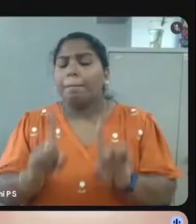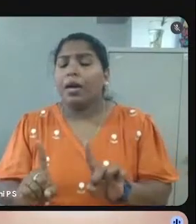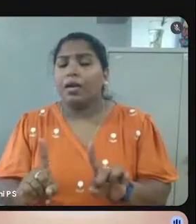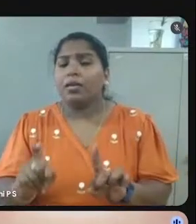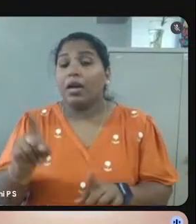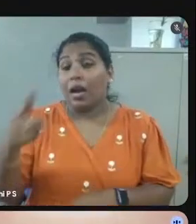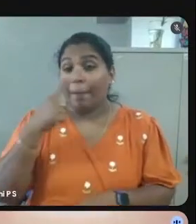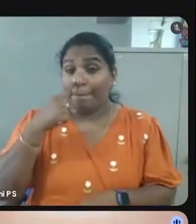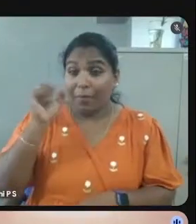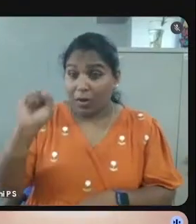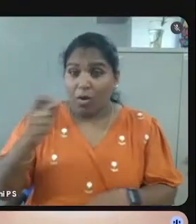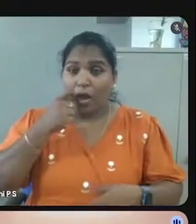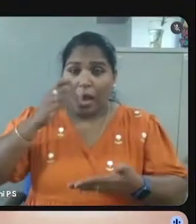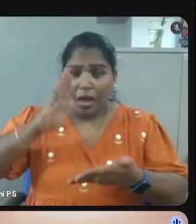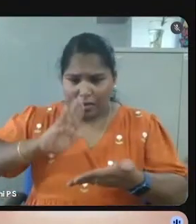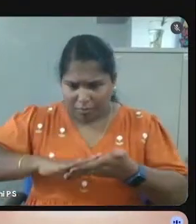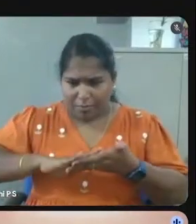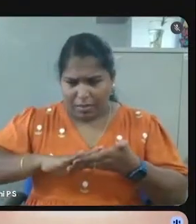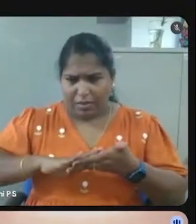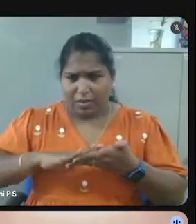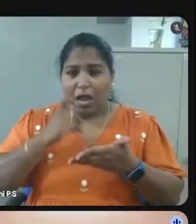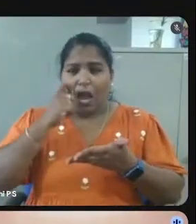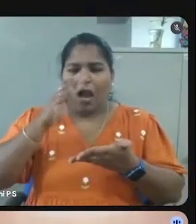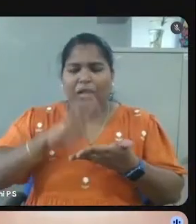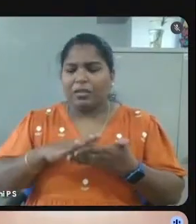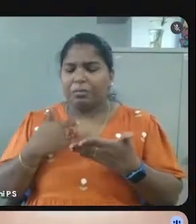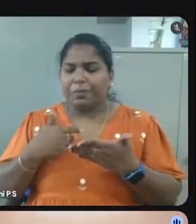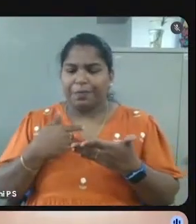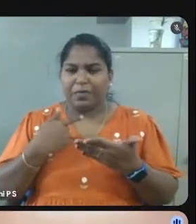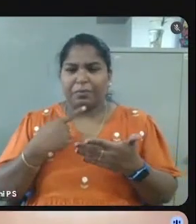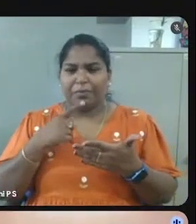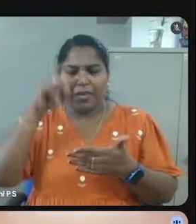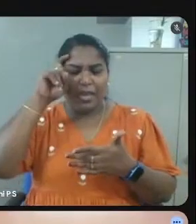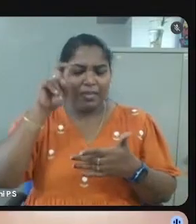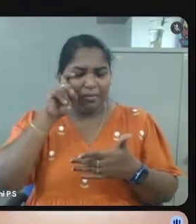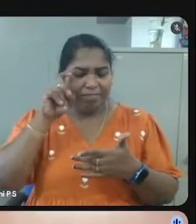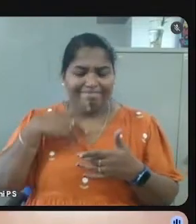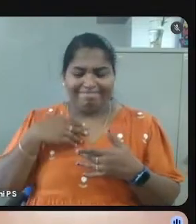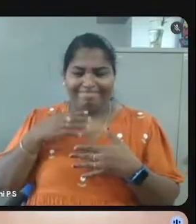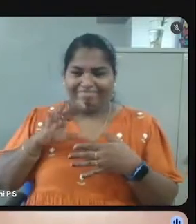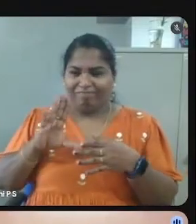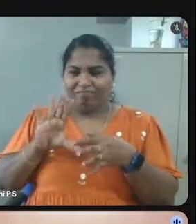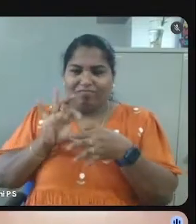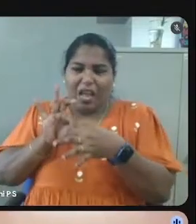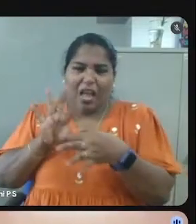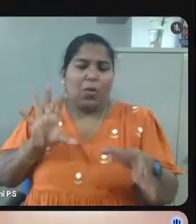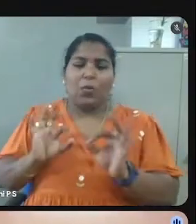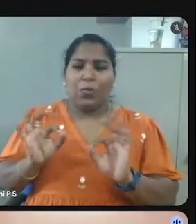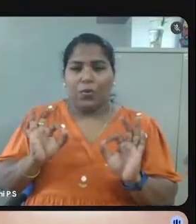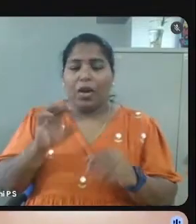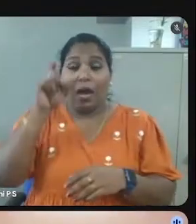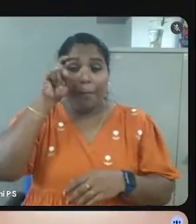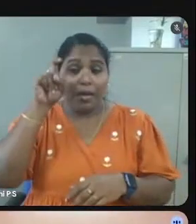പുള്ളിക്കാരിയുടെ ഹസ്ബൻഡിന് അത് സെക്ഷുവൽ ആക്ടിവിറ്റിക്ക് കോപ്പറേറ്റ് ചെയ്യുന്നതിൽ നിന്ന് കുറച്ച് മടി കാണിക്കുന്നു. അപ്പം ഈ പാർട്ട്ണറെ നമുക്ക്